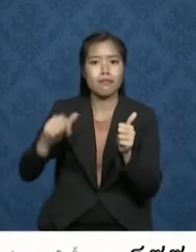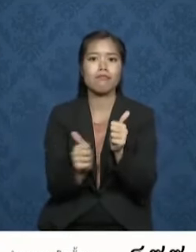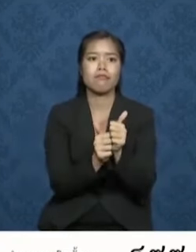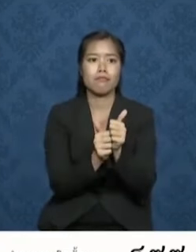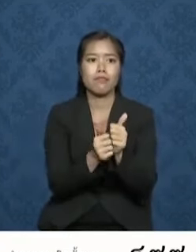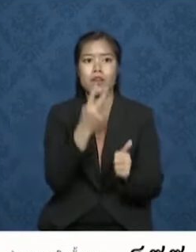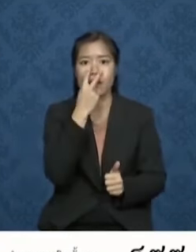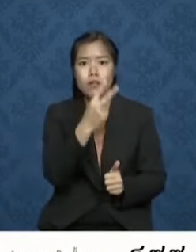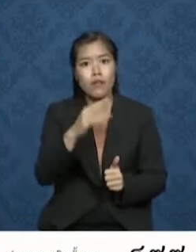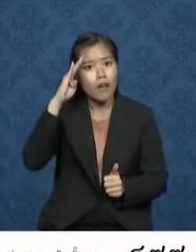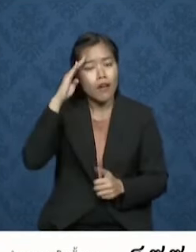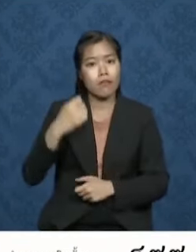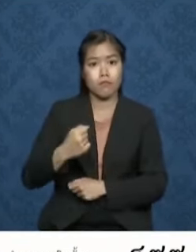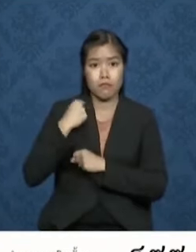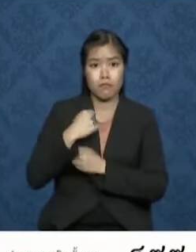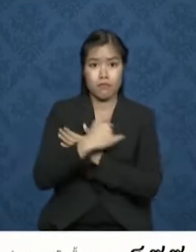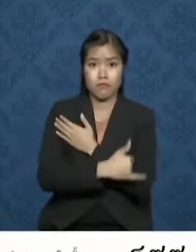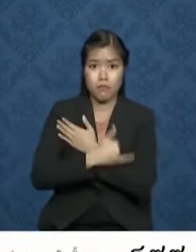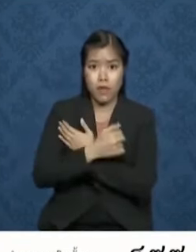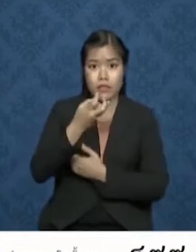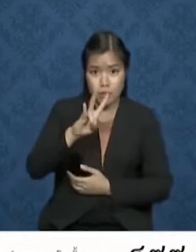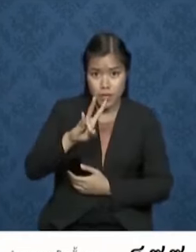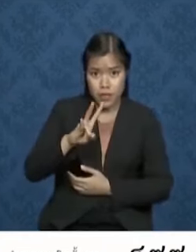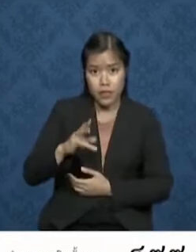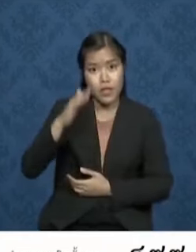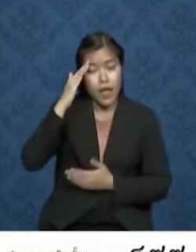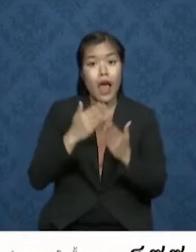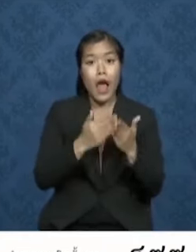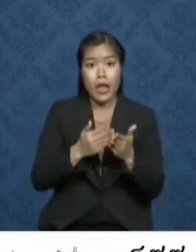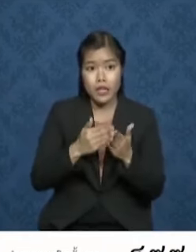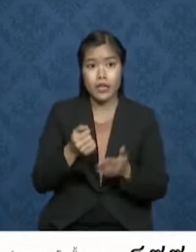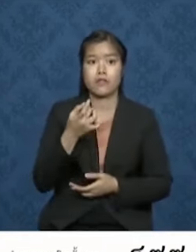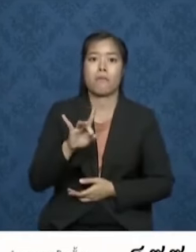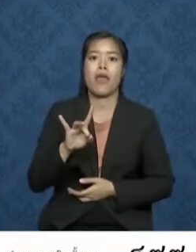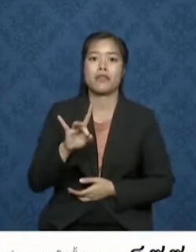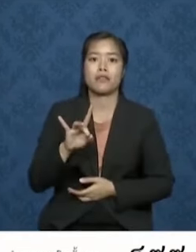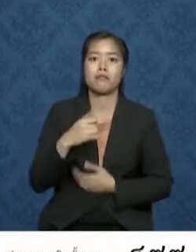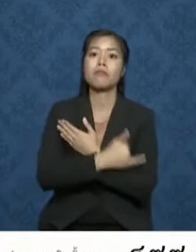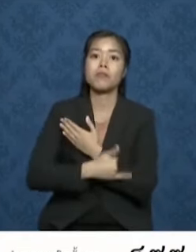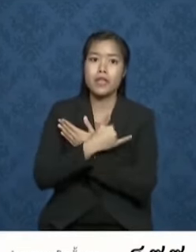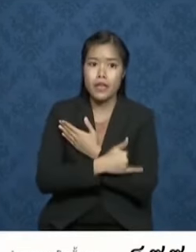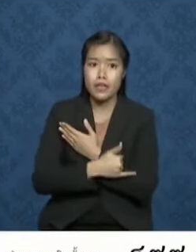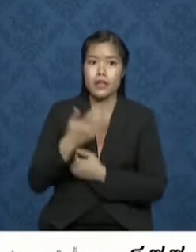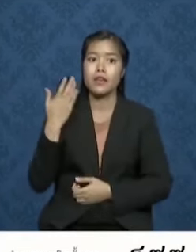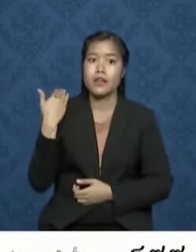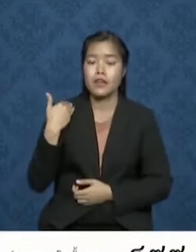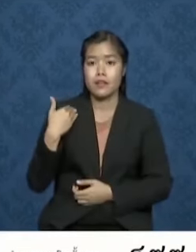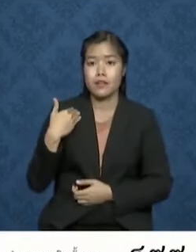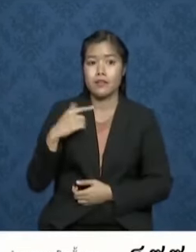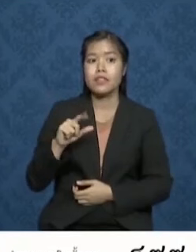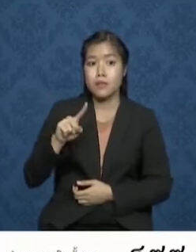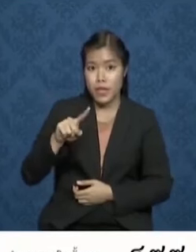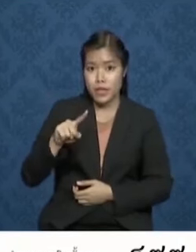ครับกองทัพบกมี 17ประเทศกองทัพเรือมี 18ประเทศลดลงจากปีงบประมาณ 64ที่เดิมมี 21ประเทศ